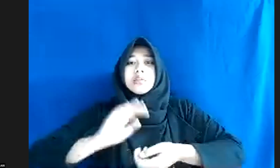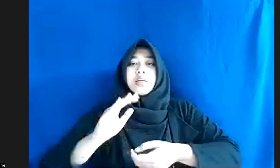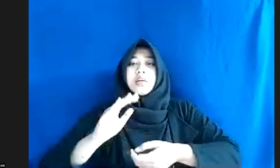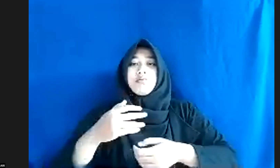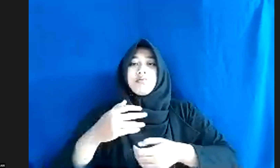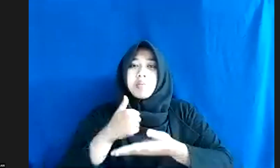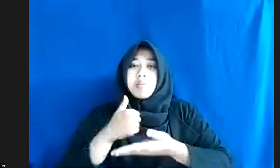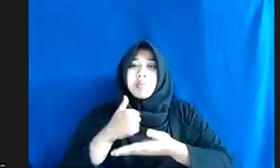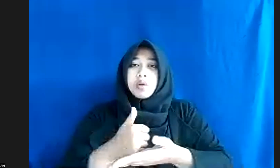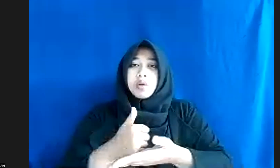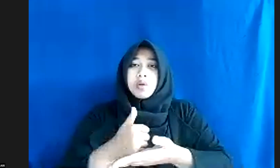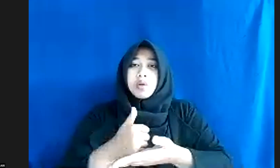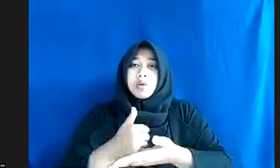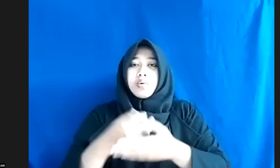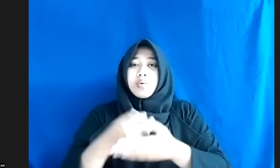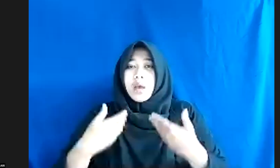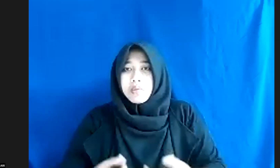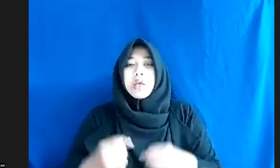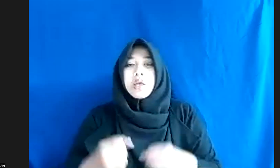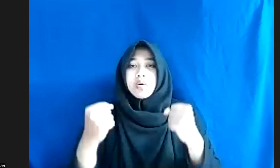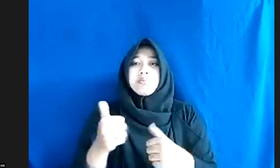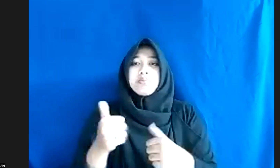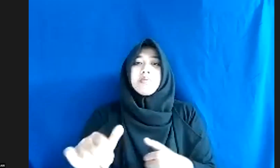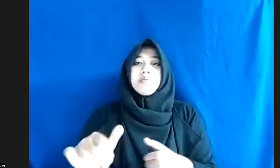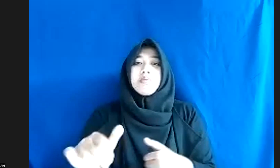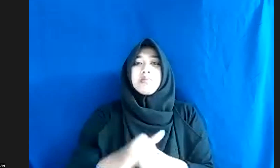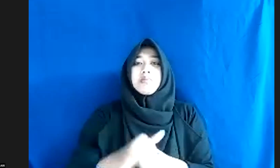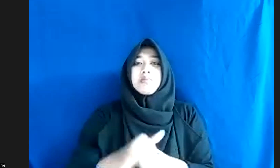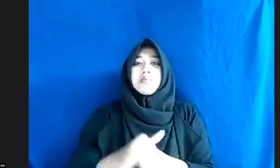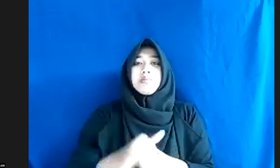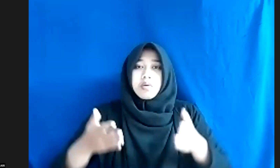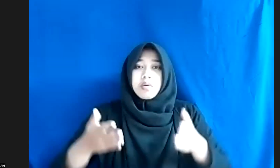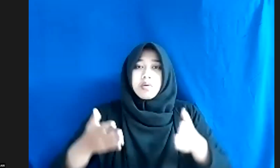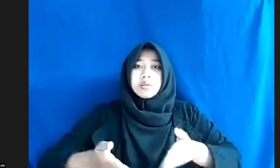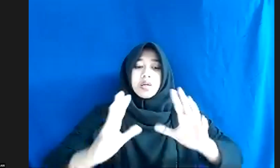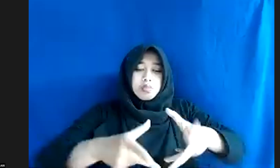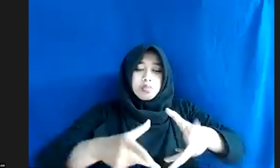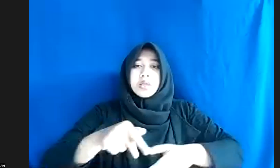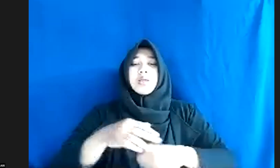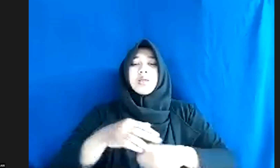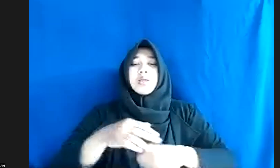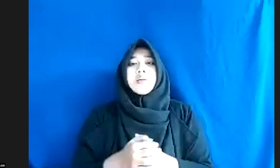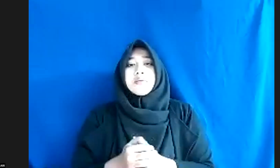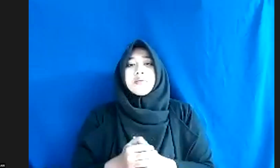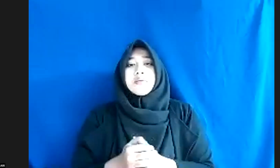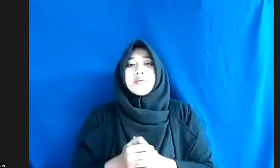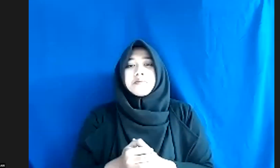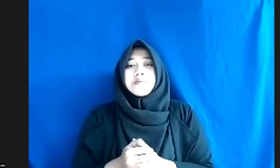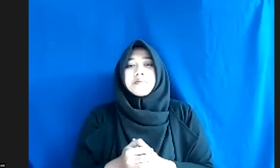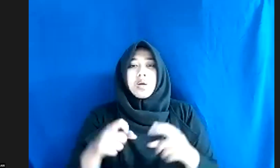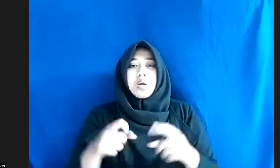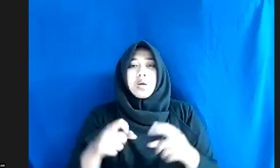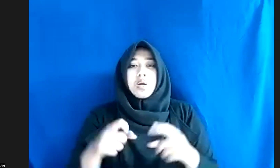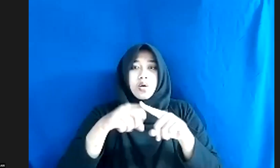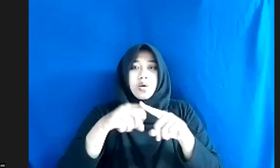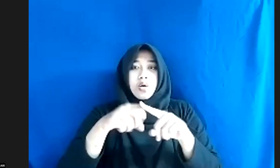bisa bersama-sama untuk berjalan di bumi kita yang satu ini. Dan dengan konsolidasi, maka kita akan bersama-sama, kata kunci